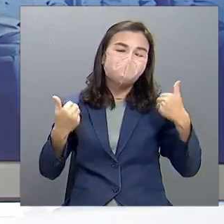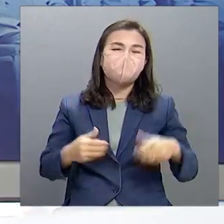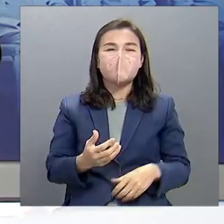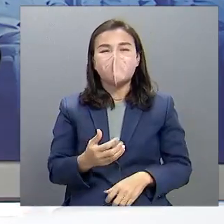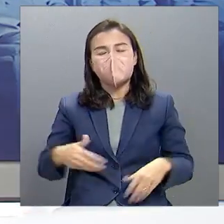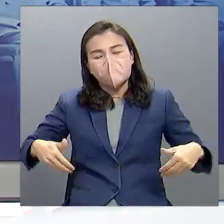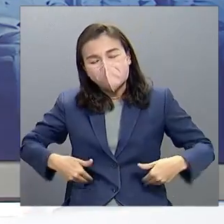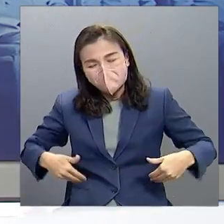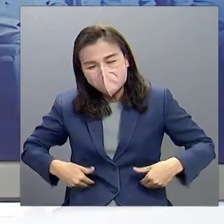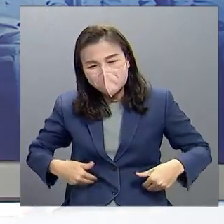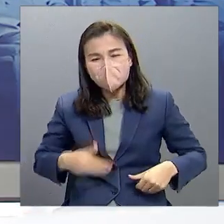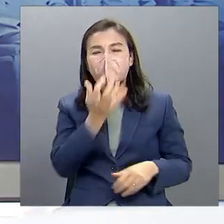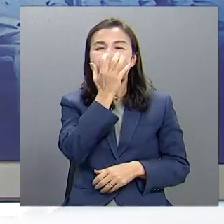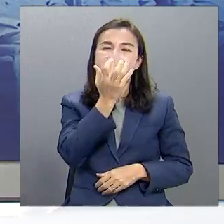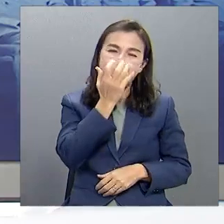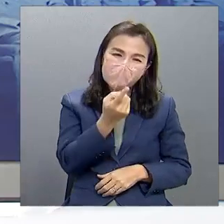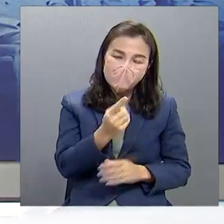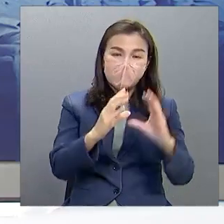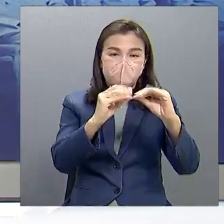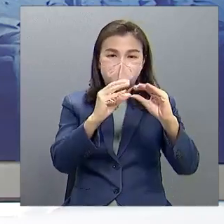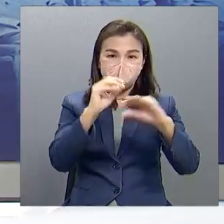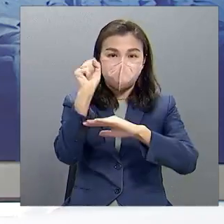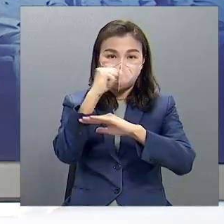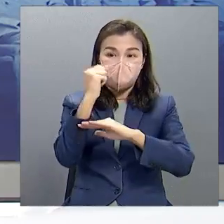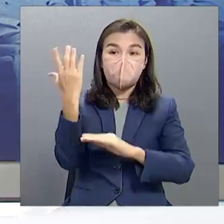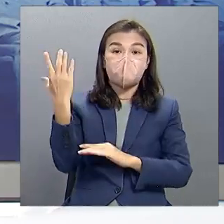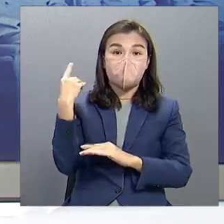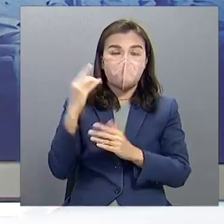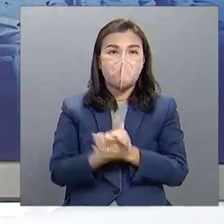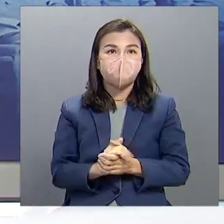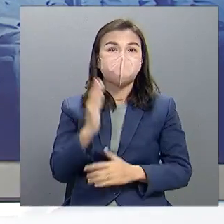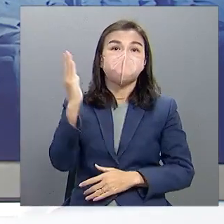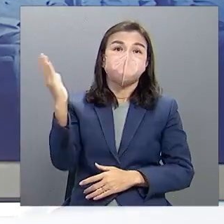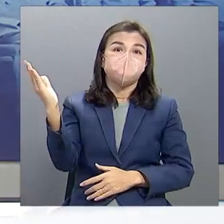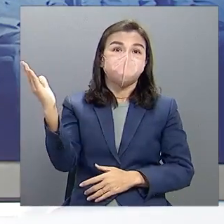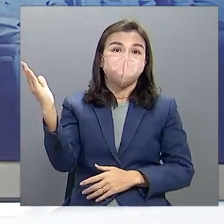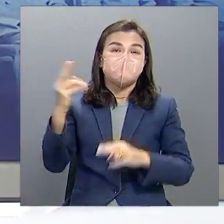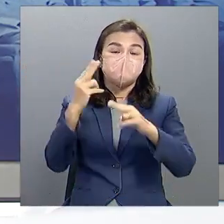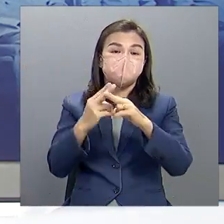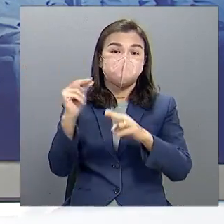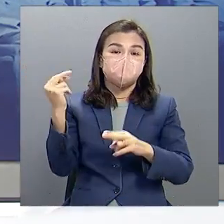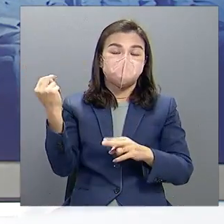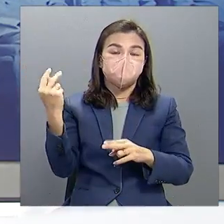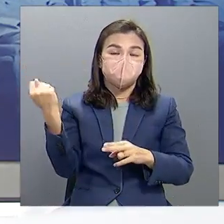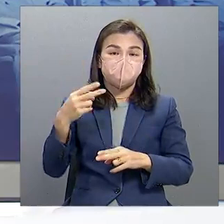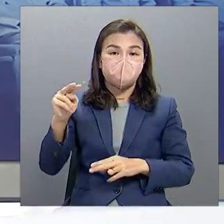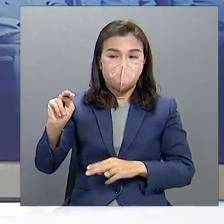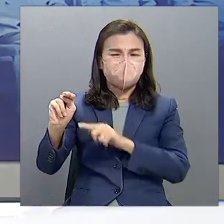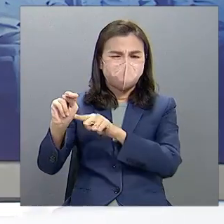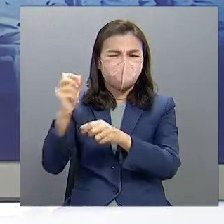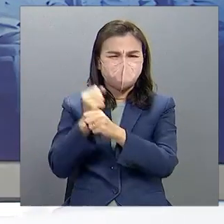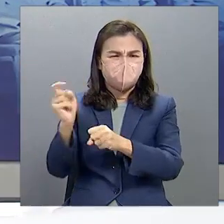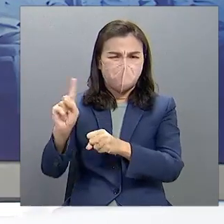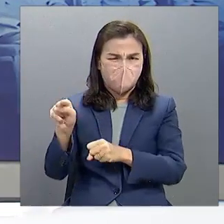กลางห้องประชุมสภาเมื่อวานนี้ร้อยเอกธรรมนัสพรหมเผ่าทำอะไรในเวลานี้คำตอบน่าจะตรงกันละ